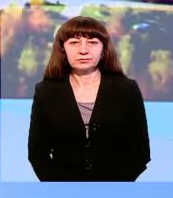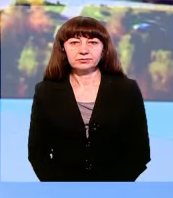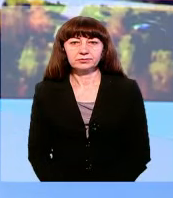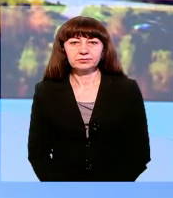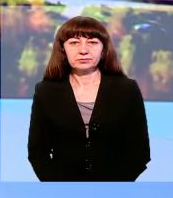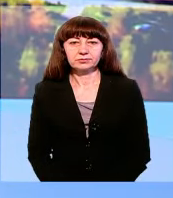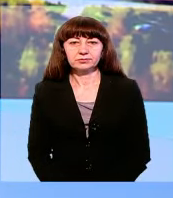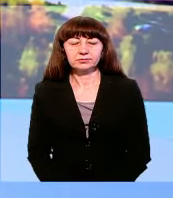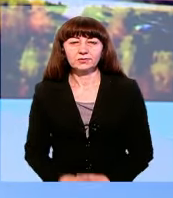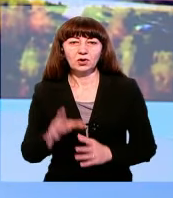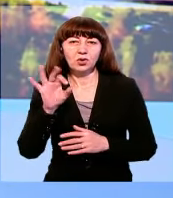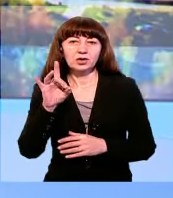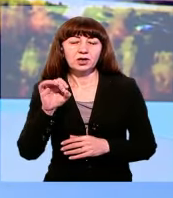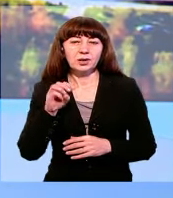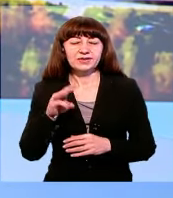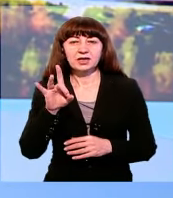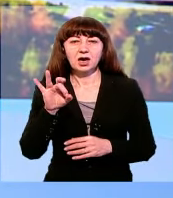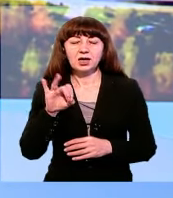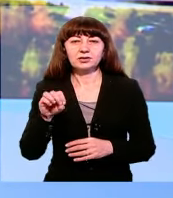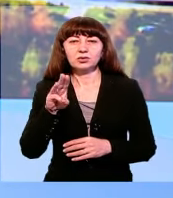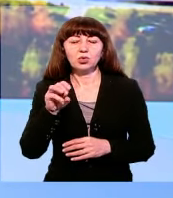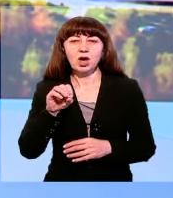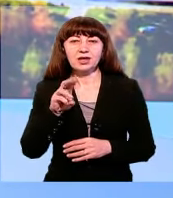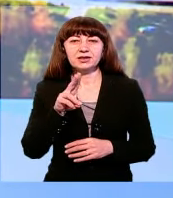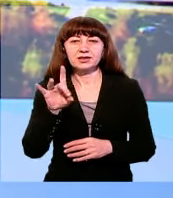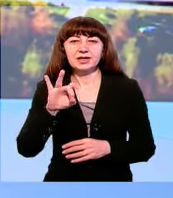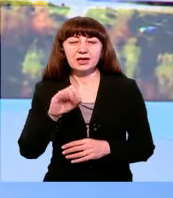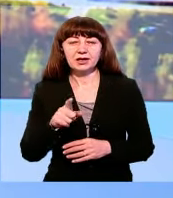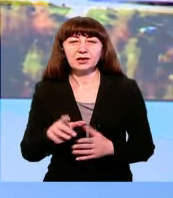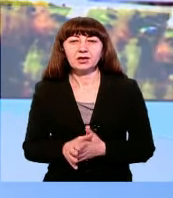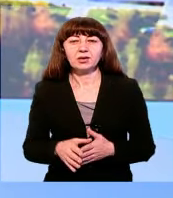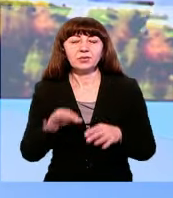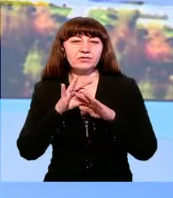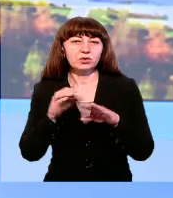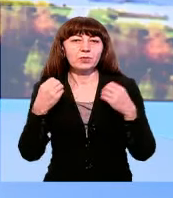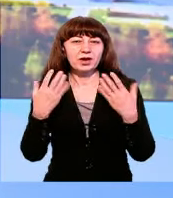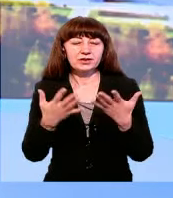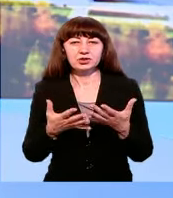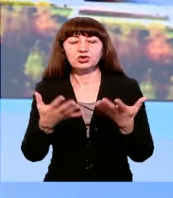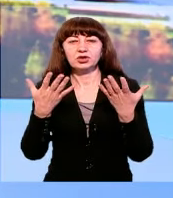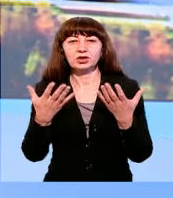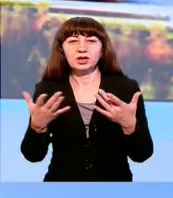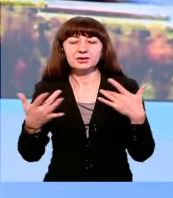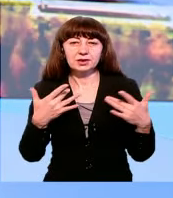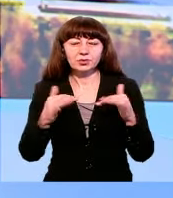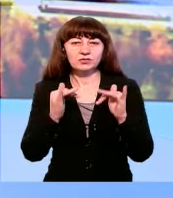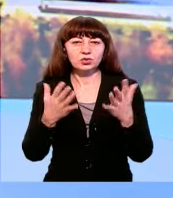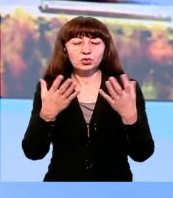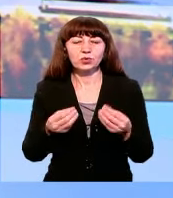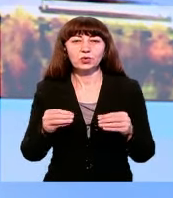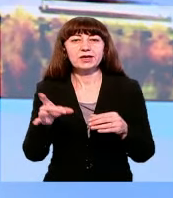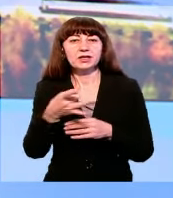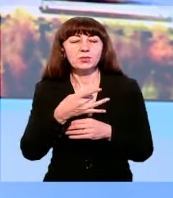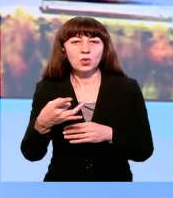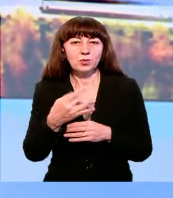Унирм Саган Туган Ель. Под таким названием в городе Тобыл накануне состоялся праздничный концерт, посвященный Дню Республики. В мероприятии приняли